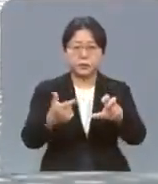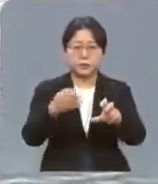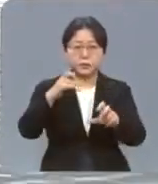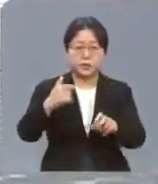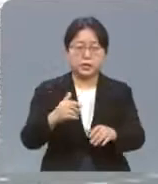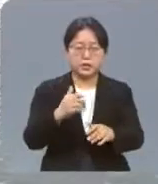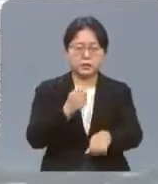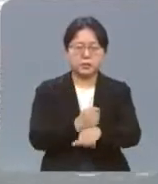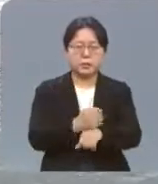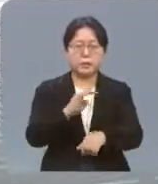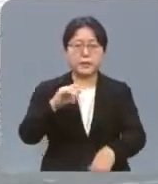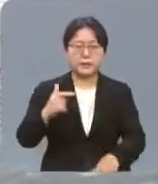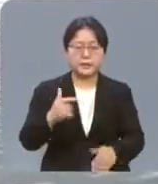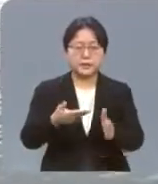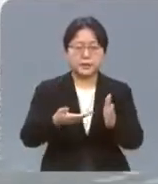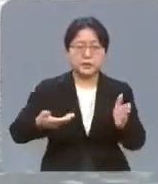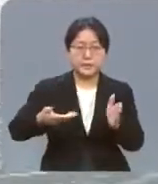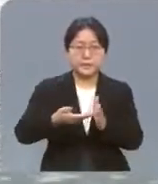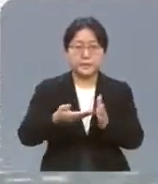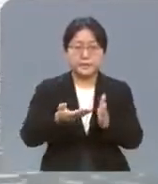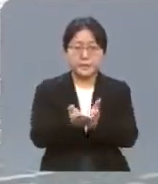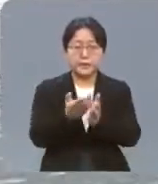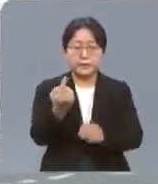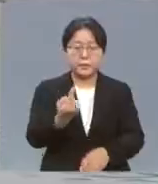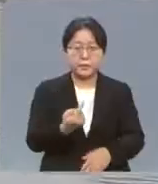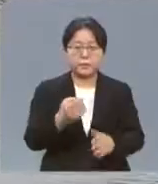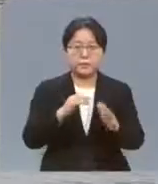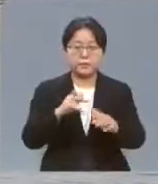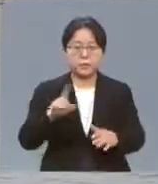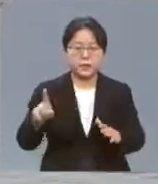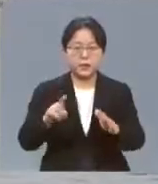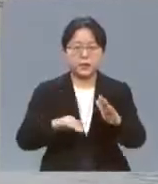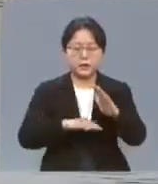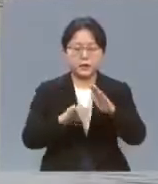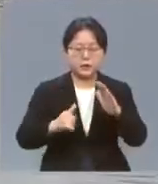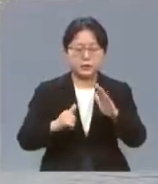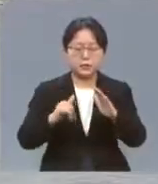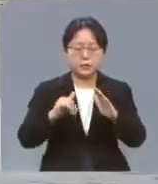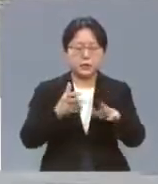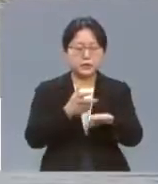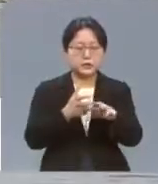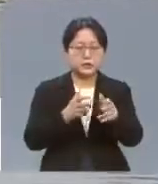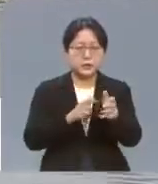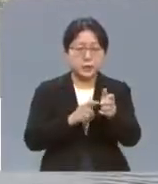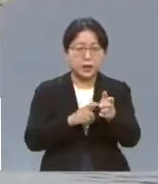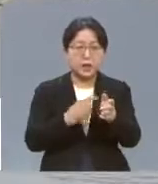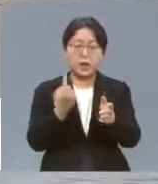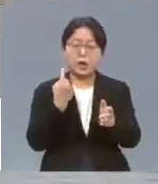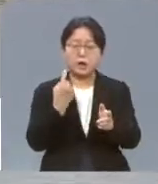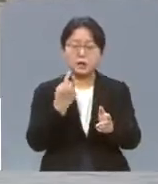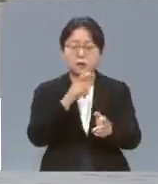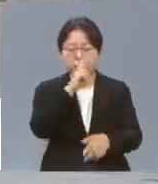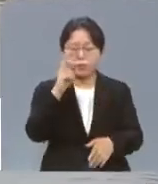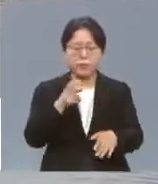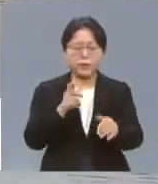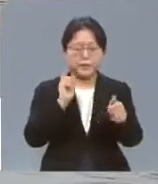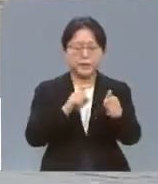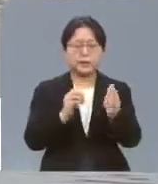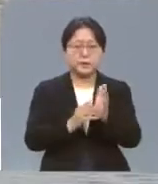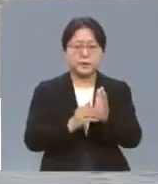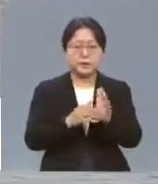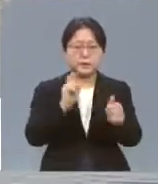55 턴 바지선이 동원 됩니다 주인아 가족의 차량은 수색 7일차 n 어제 오후 5시 10분쯤 발견됐습니다